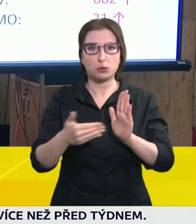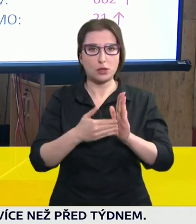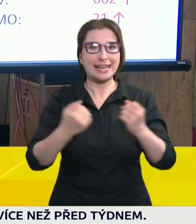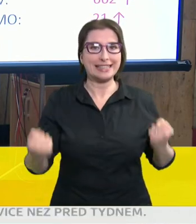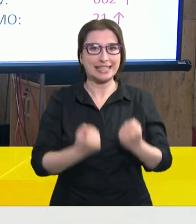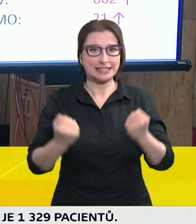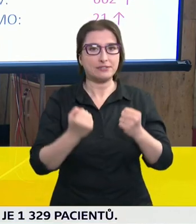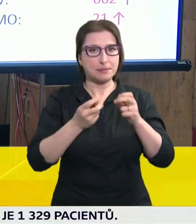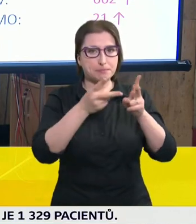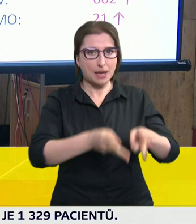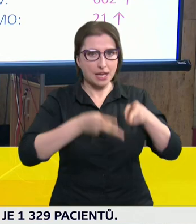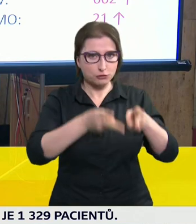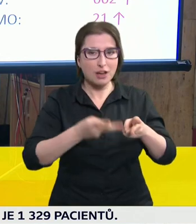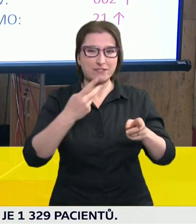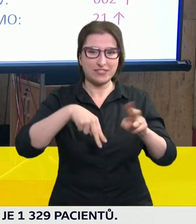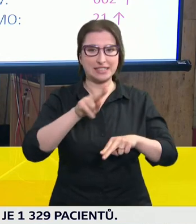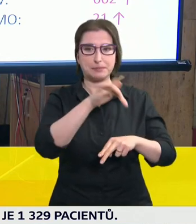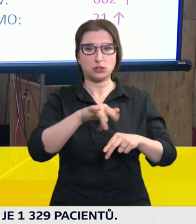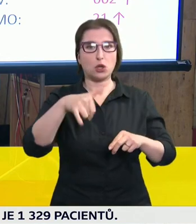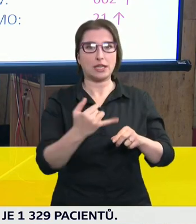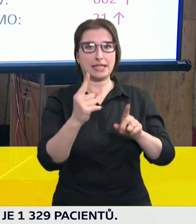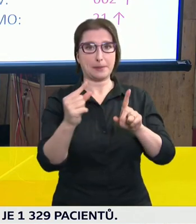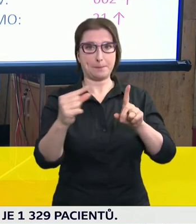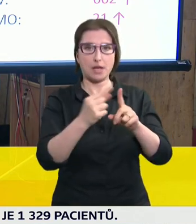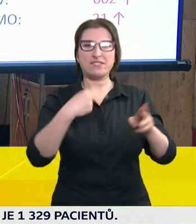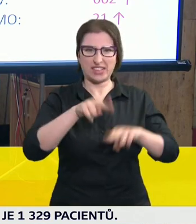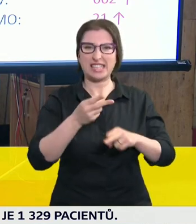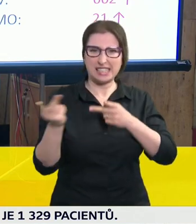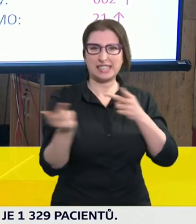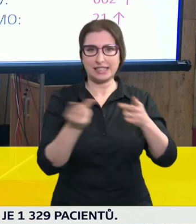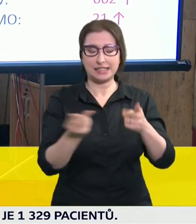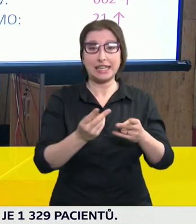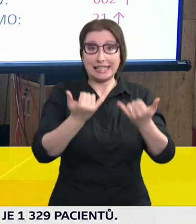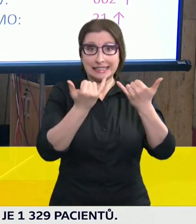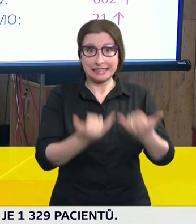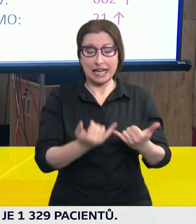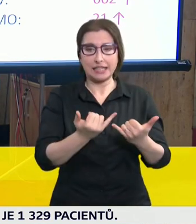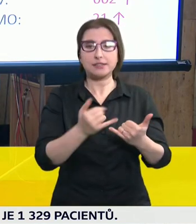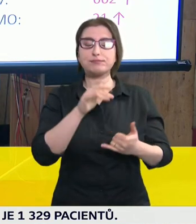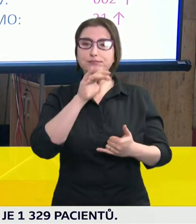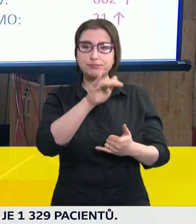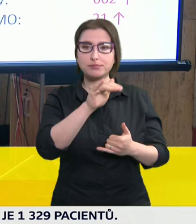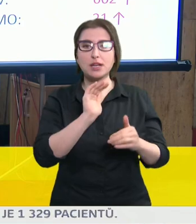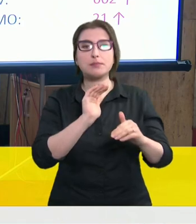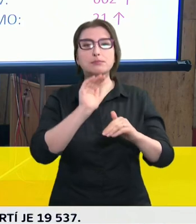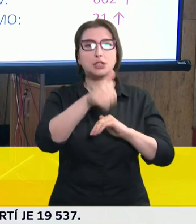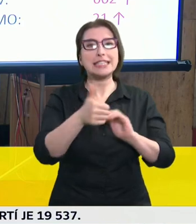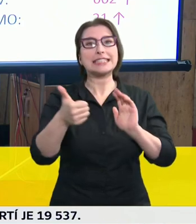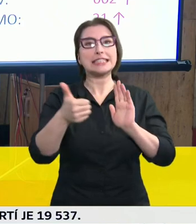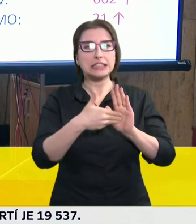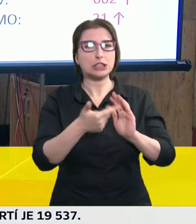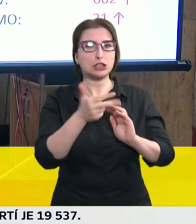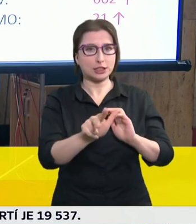číslech. V tuto chvíli je na jednotkách intenzivní péče více než 1300